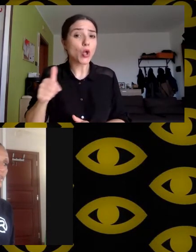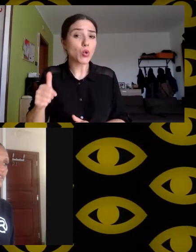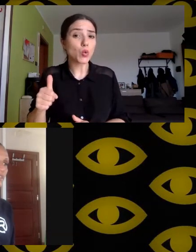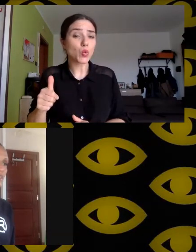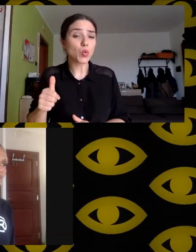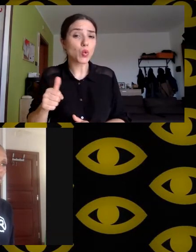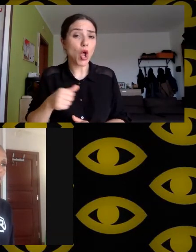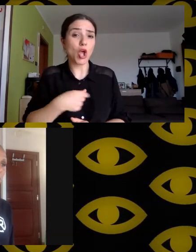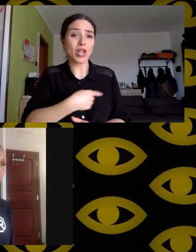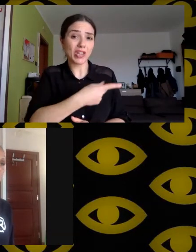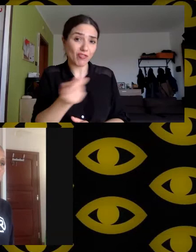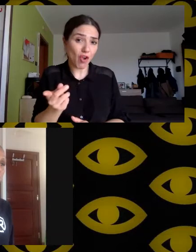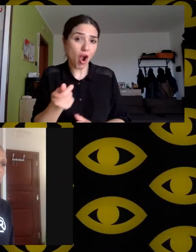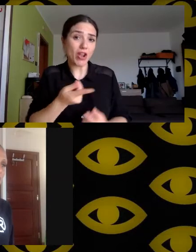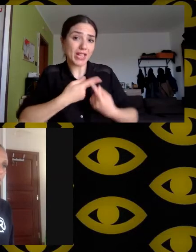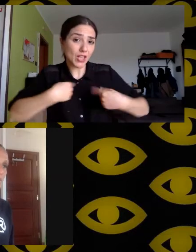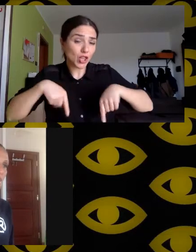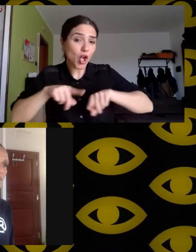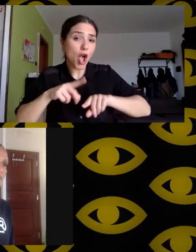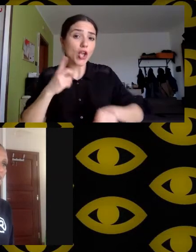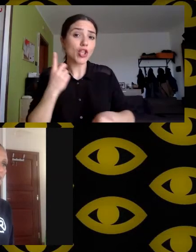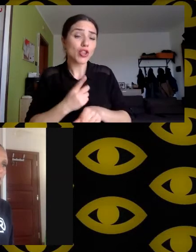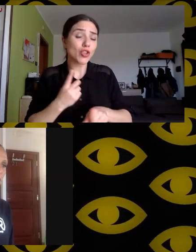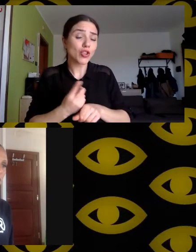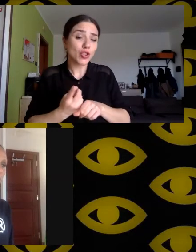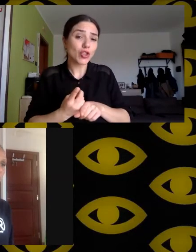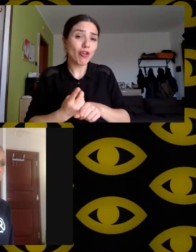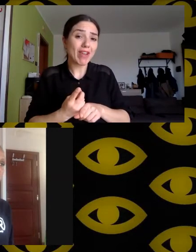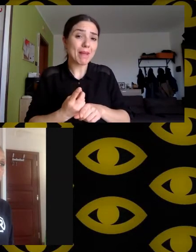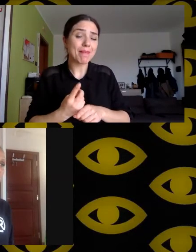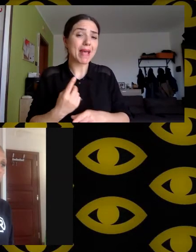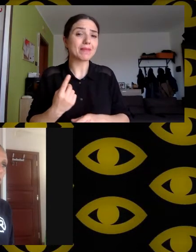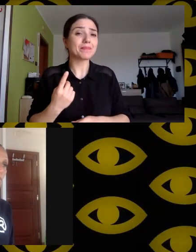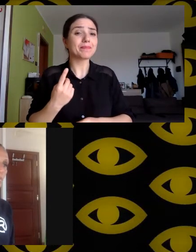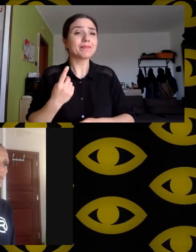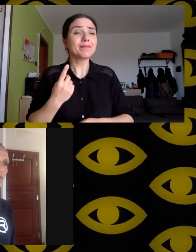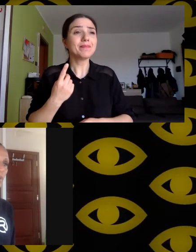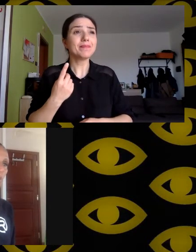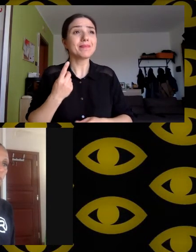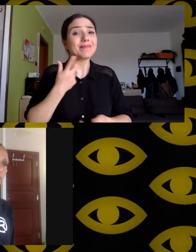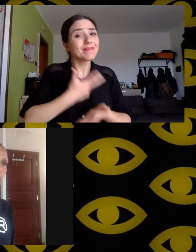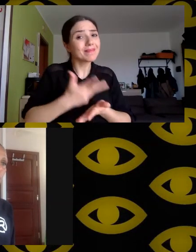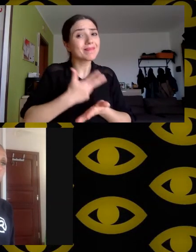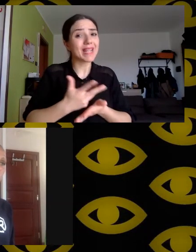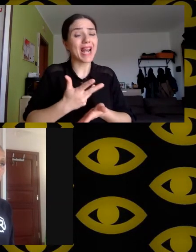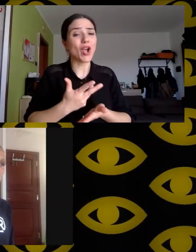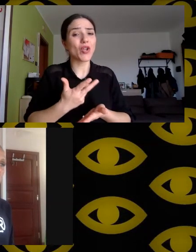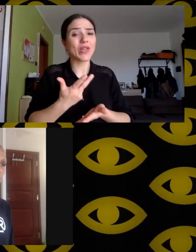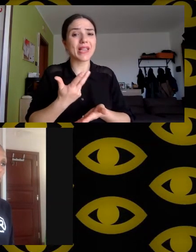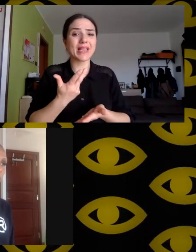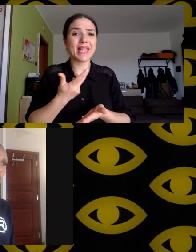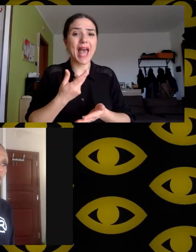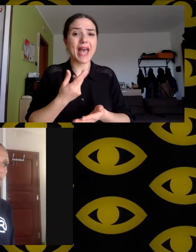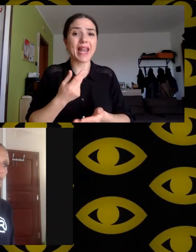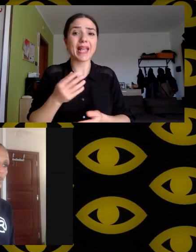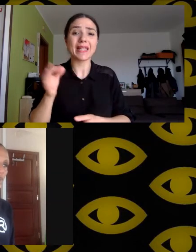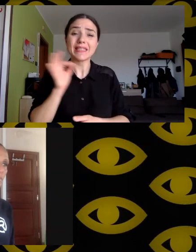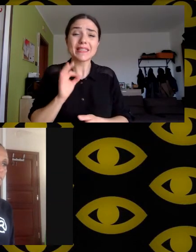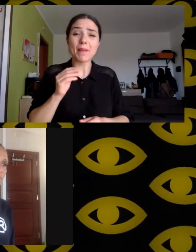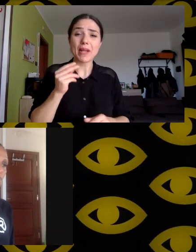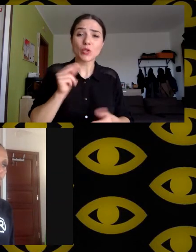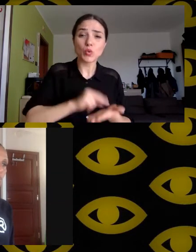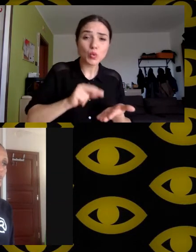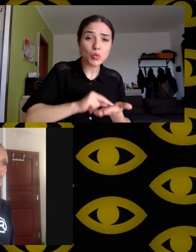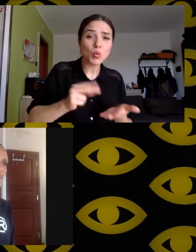questo momento, dovrebbe avere la responsabilità di raccontare nel proprio piccolo, quando può, nelle scuole, quando ce